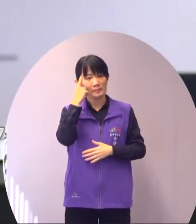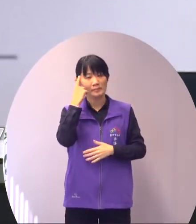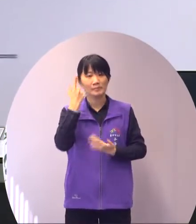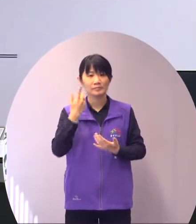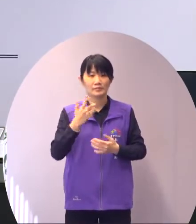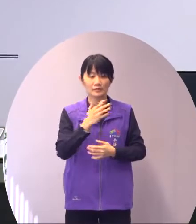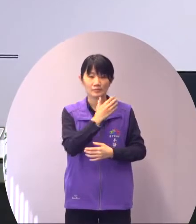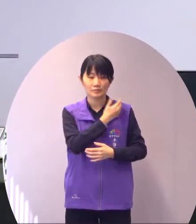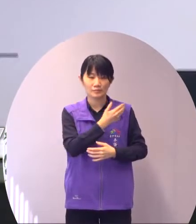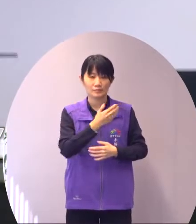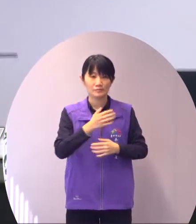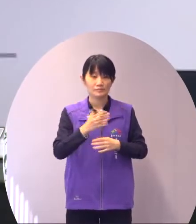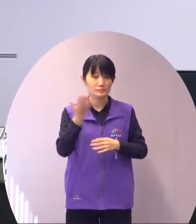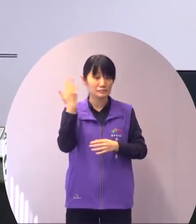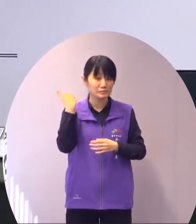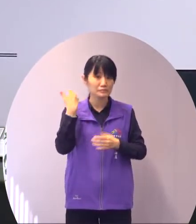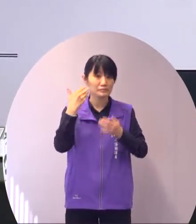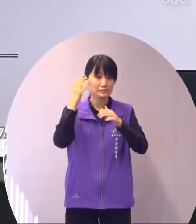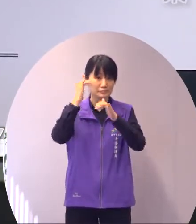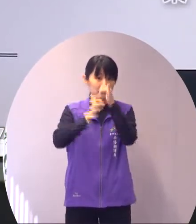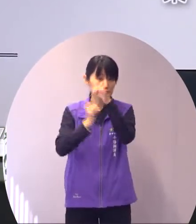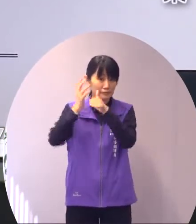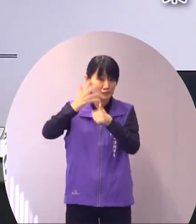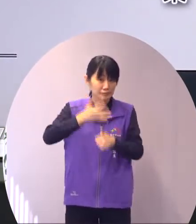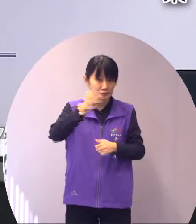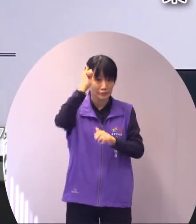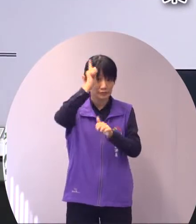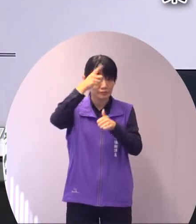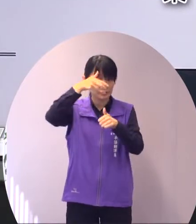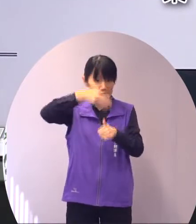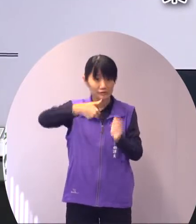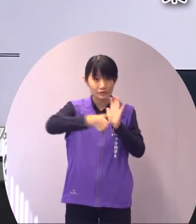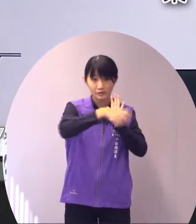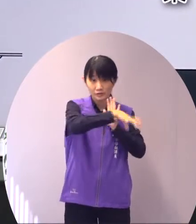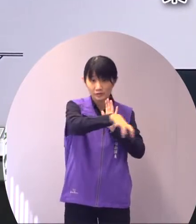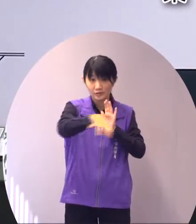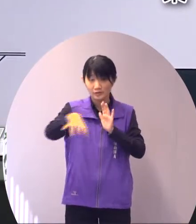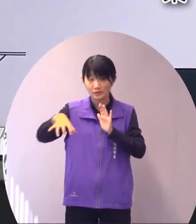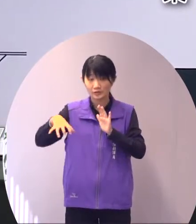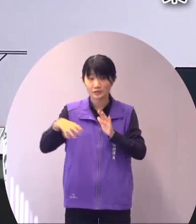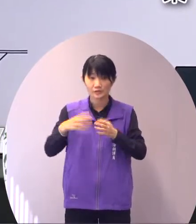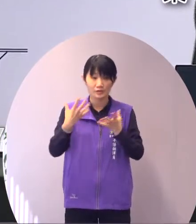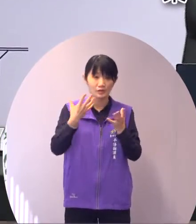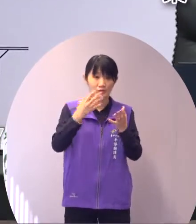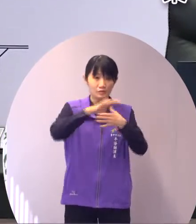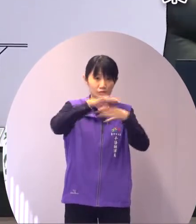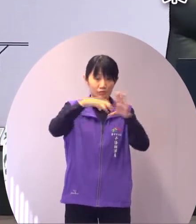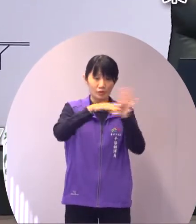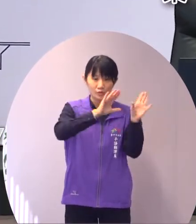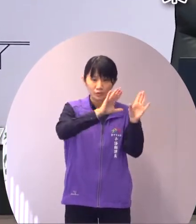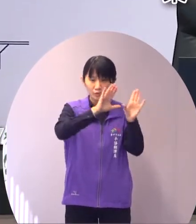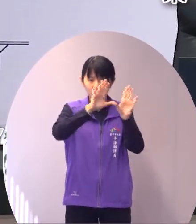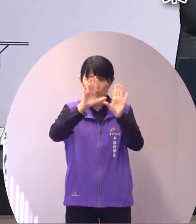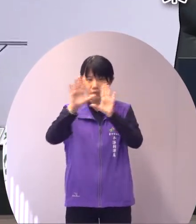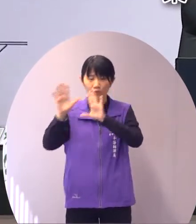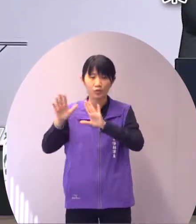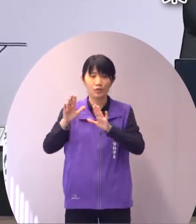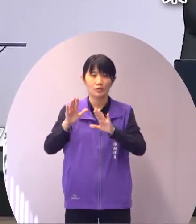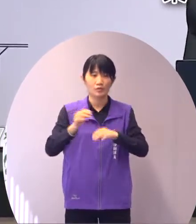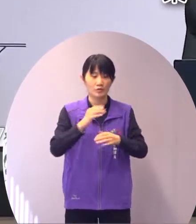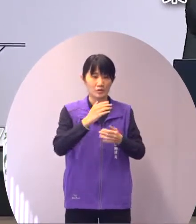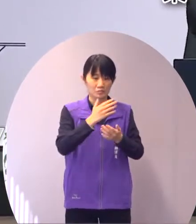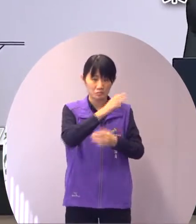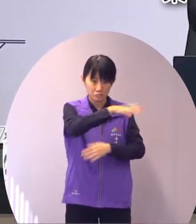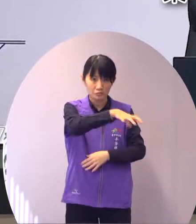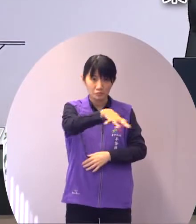管历史建筑啊，或者古迹，或者文化景观遗址的数